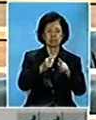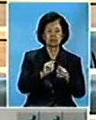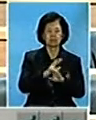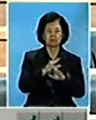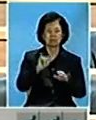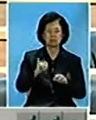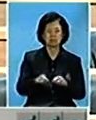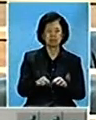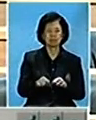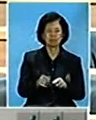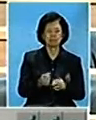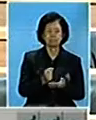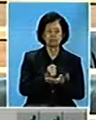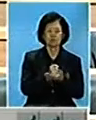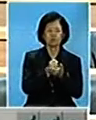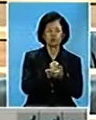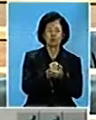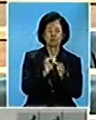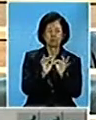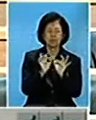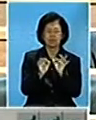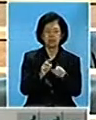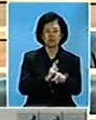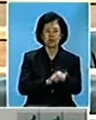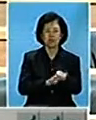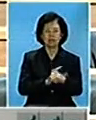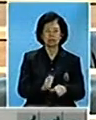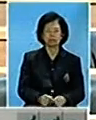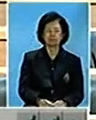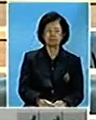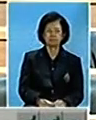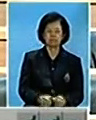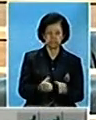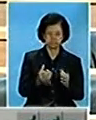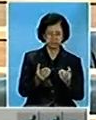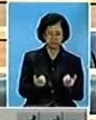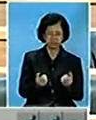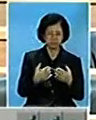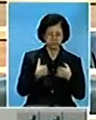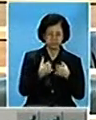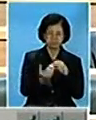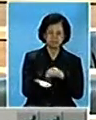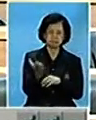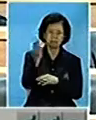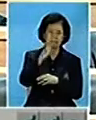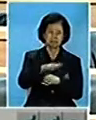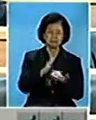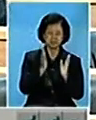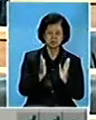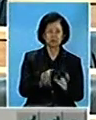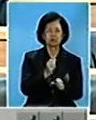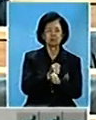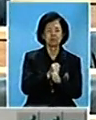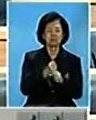นก็ช่วยกันประหยัดเวลาหน่อยอย่างน้อยที่สุดวันนี้นี่เราก็เหนื่อยกันมาทั้งวันและที่สำคัญที่สุดเจ้าหน้าที่ที่